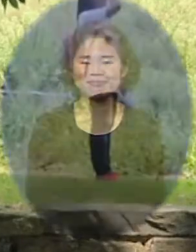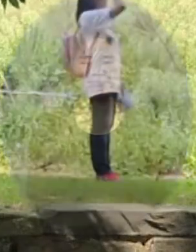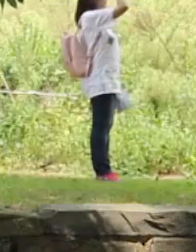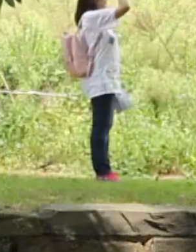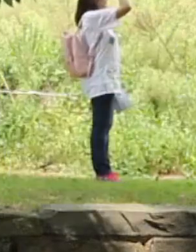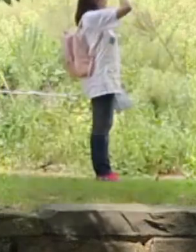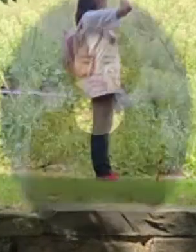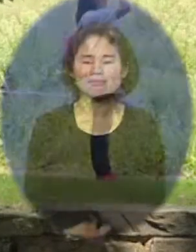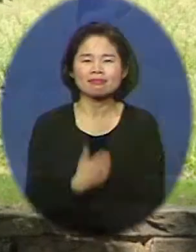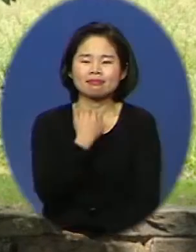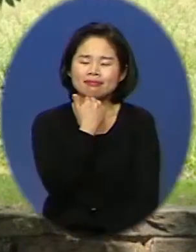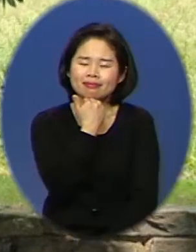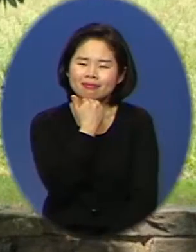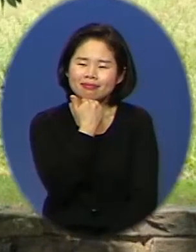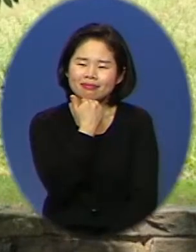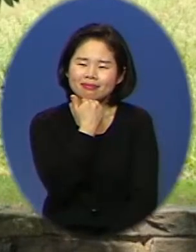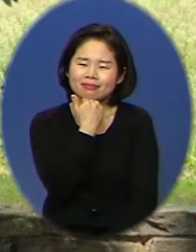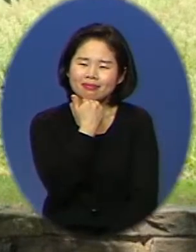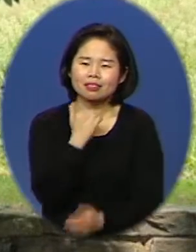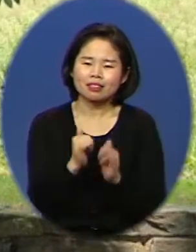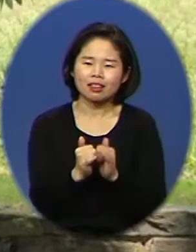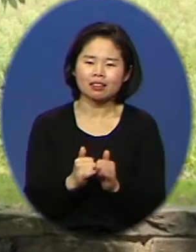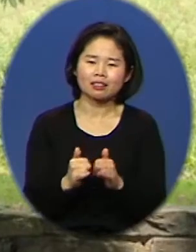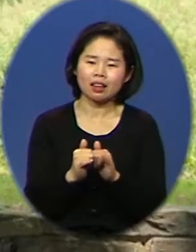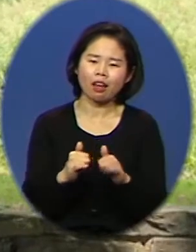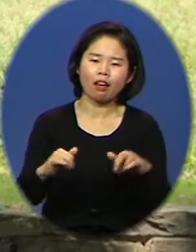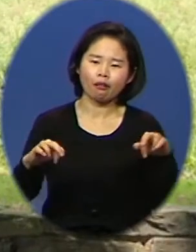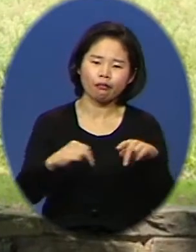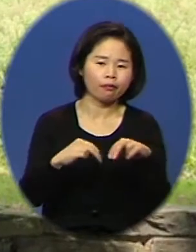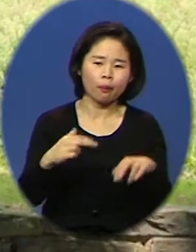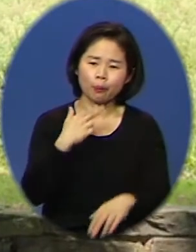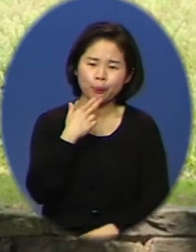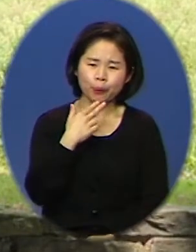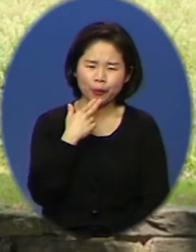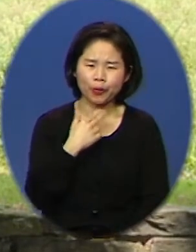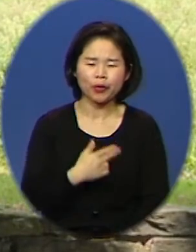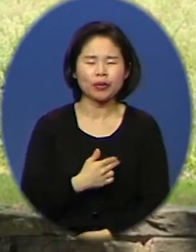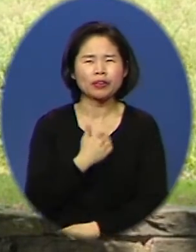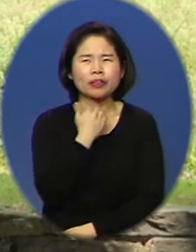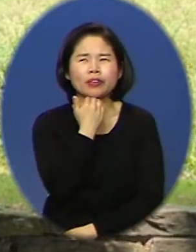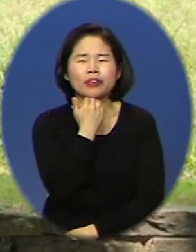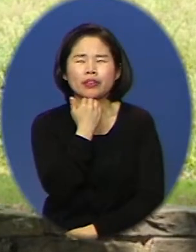사람이 안 와요, 여기. 인적이 드문 곳이라 오가는 사람도 없고 참 난처합니다.